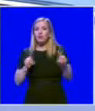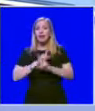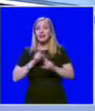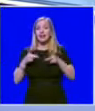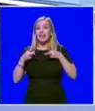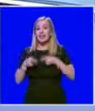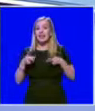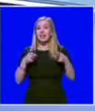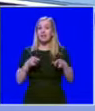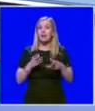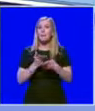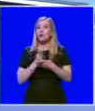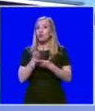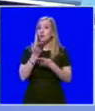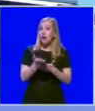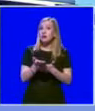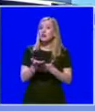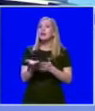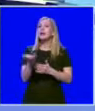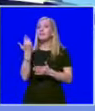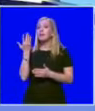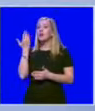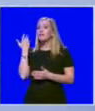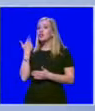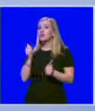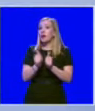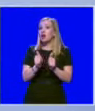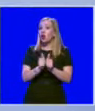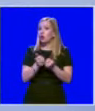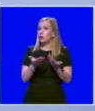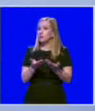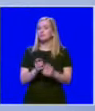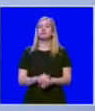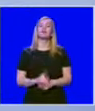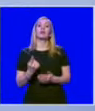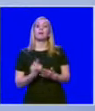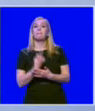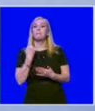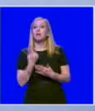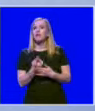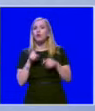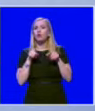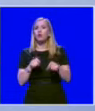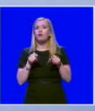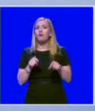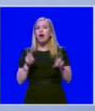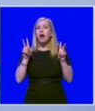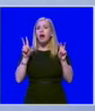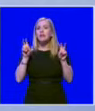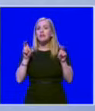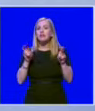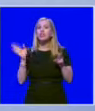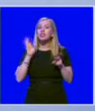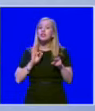коалиционни партньори или вече нищо не ви свързва с тях? Първо, държа да подчертая, че такова изказване ще гласувам и с дявола